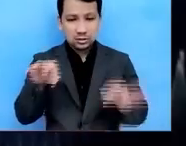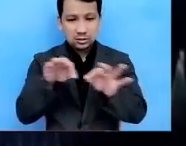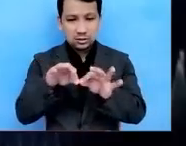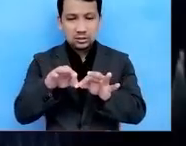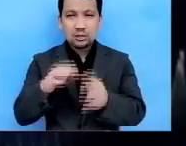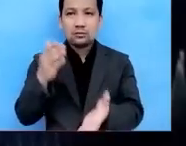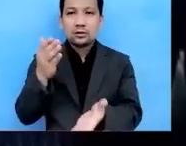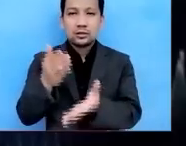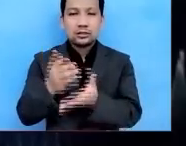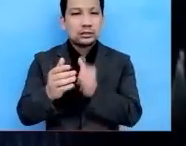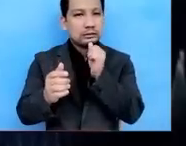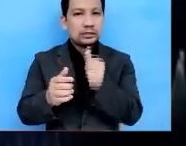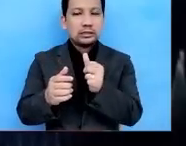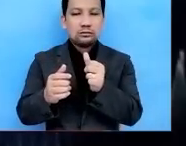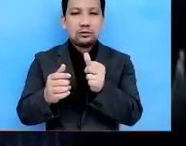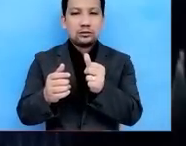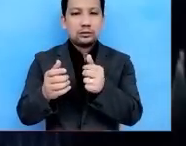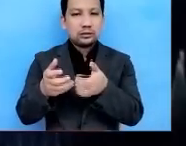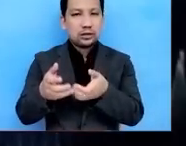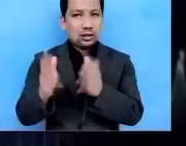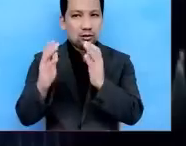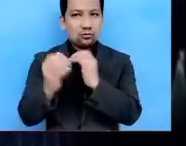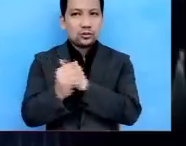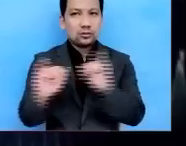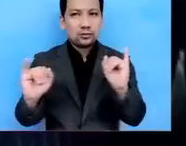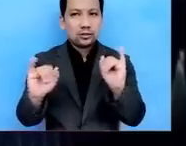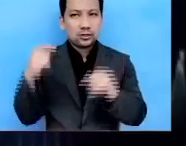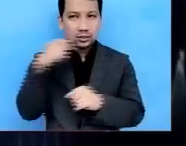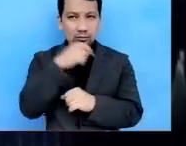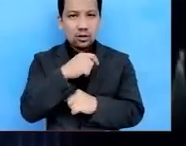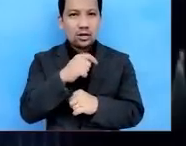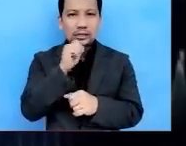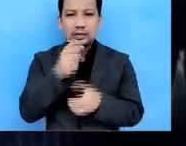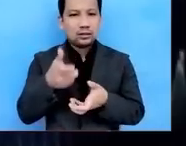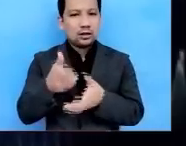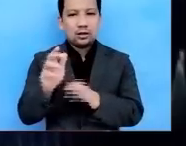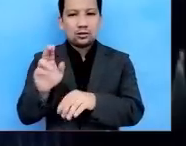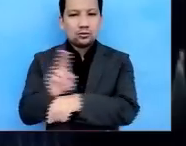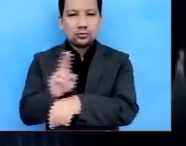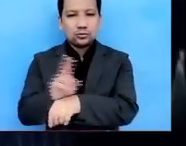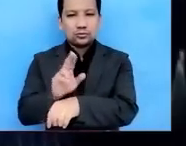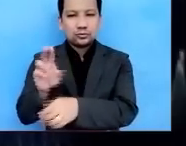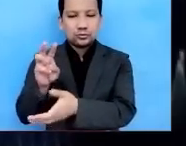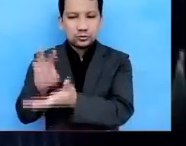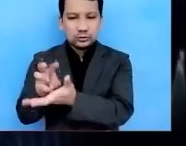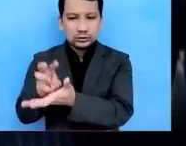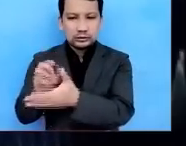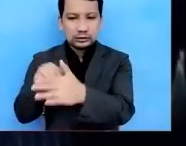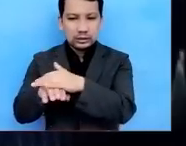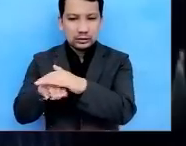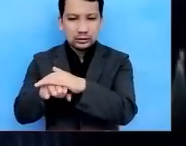ang Taiwan independence. Huwag din daw payagang makigamit ang Amerika sa ating mga base militar,